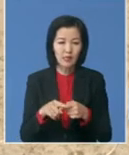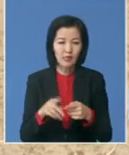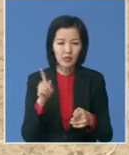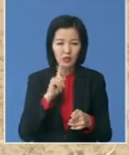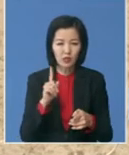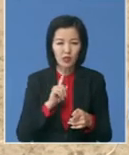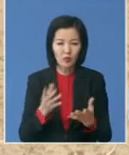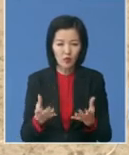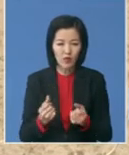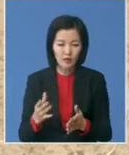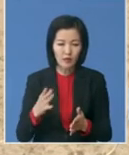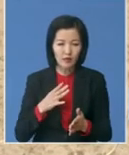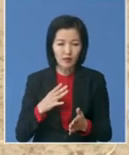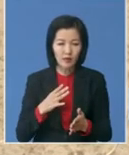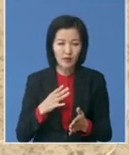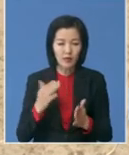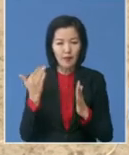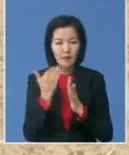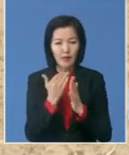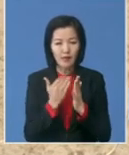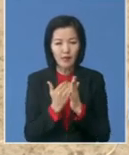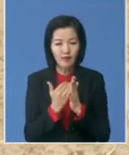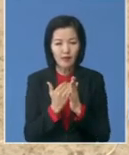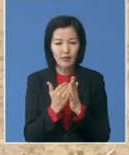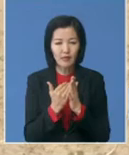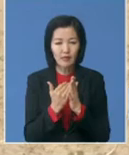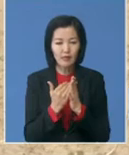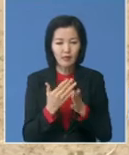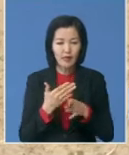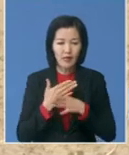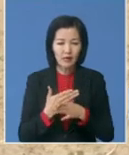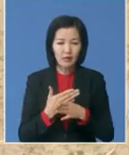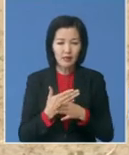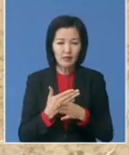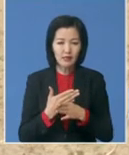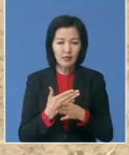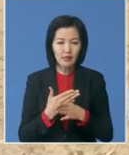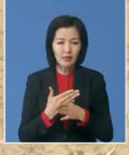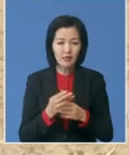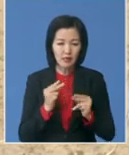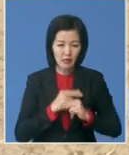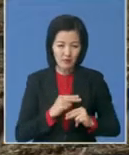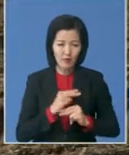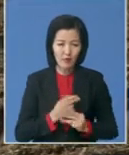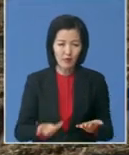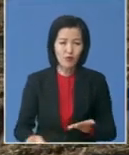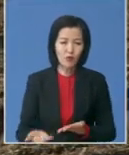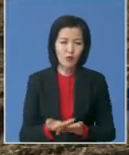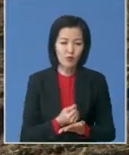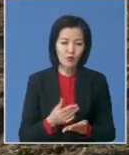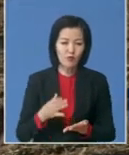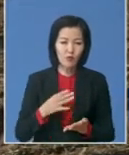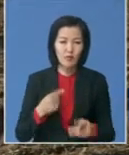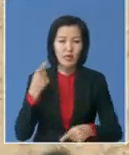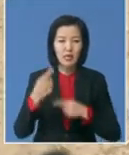Бұл бағдарламаны арқасында міне ембік етіп, өнімізді алып отырмыз.